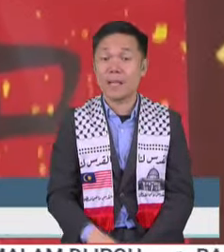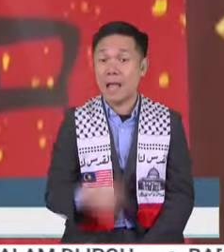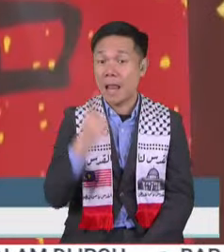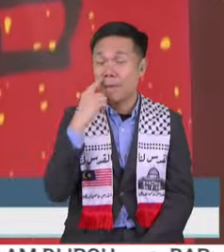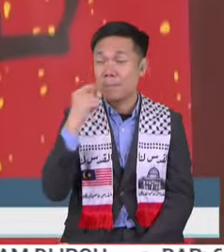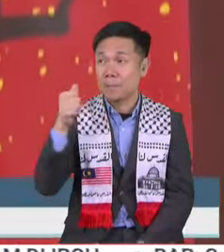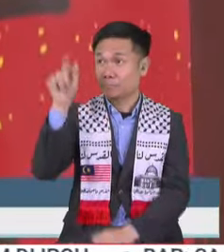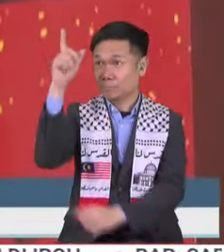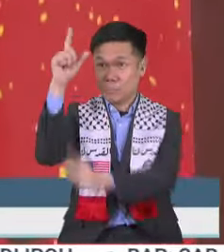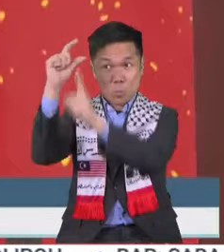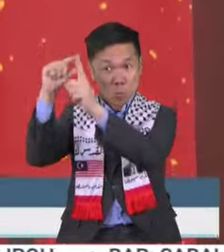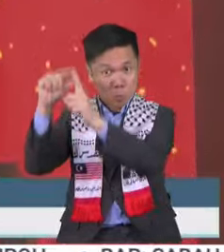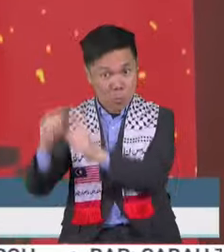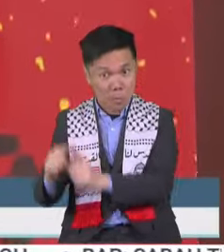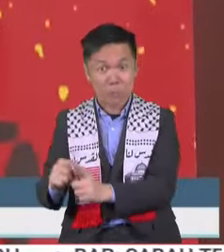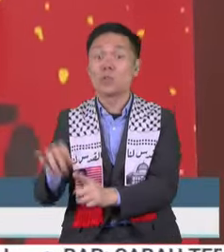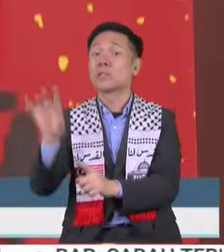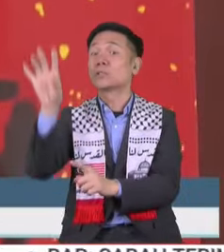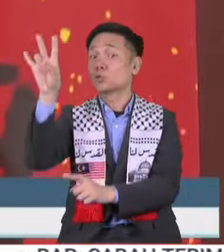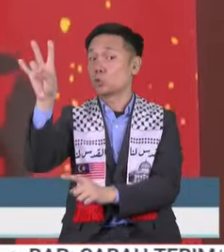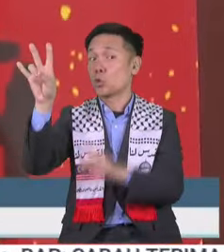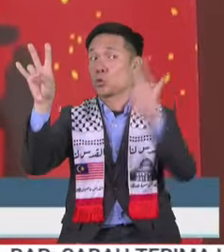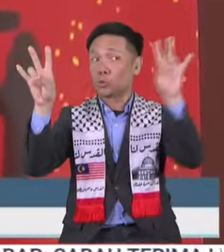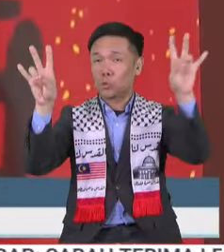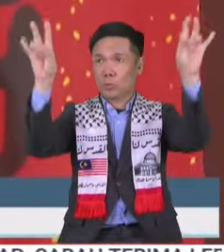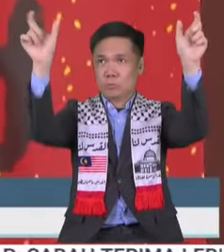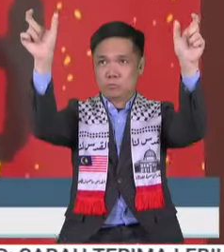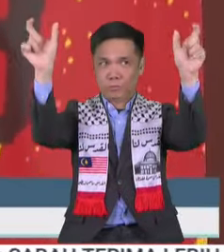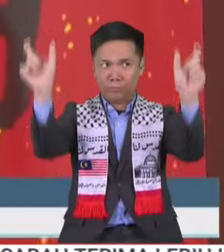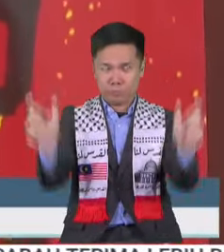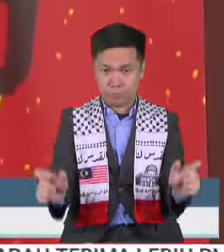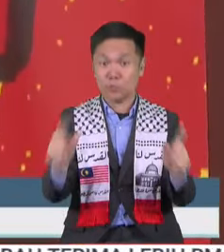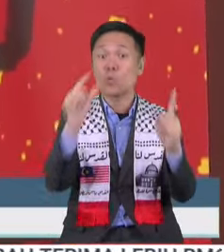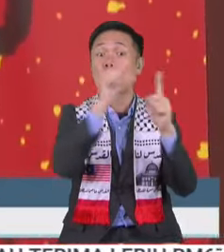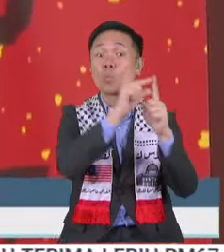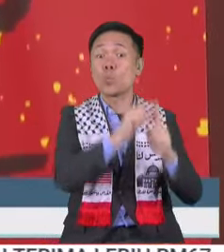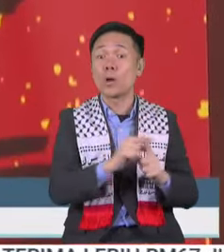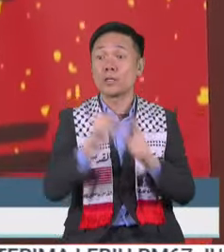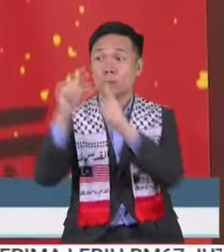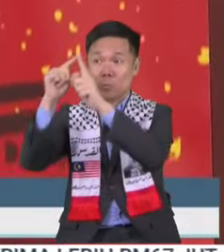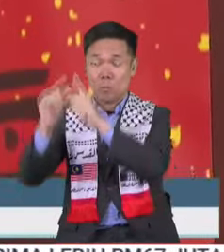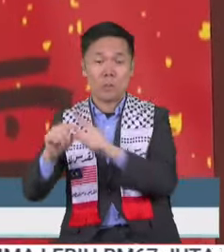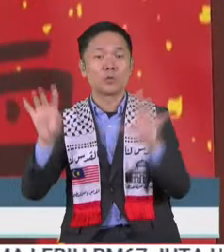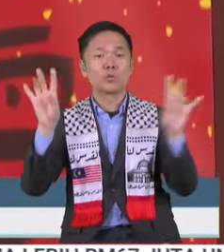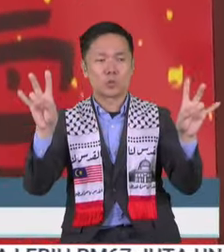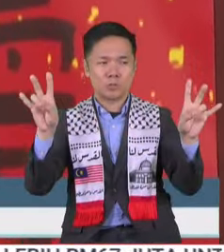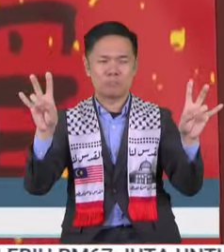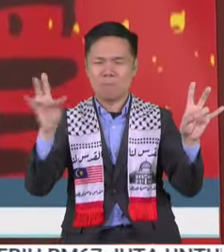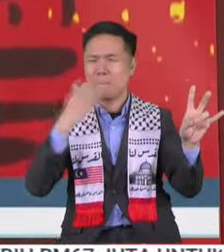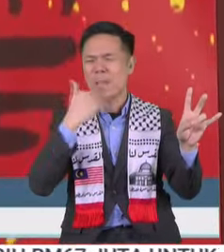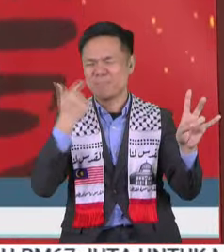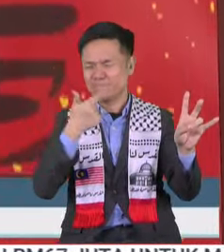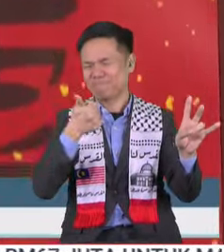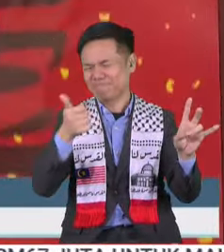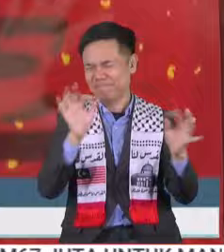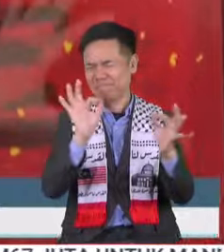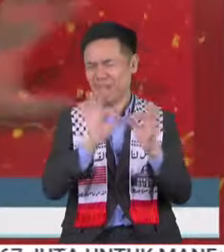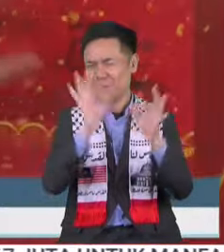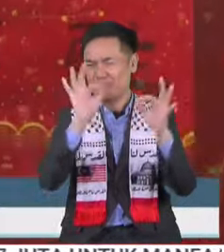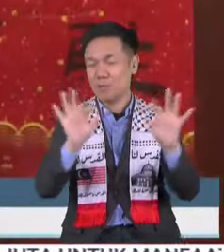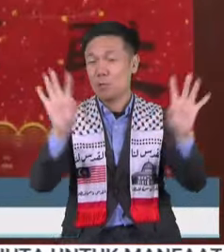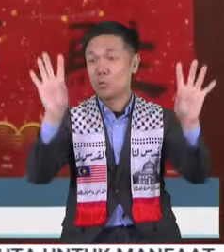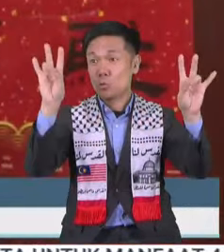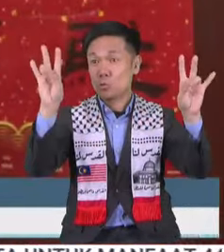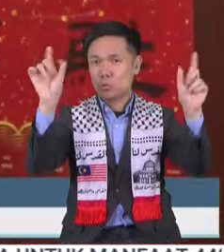7 perkataan, 2 baris, maksudnya 14 perkataan lah. Biasanya 7 lah kita suka guna, tetapi